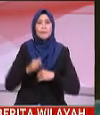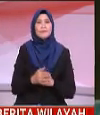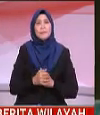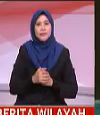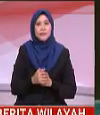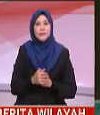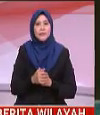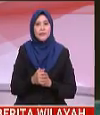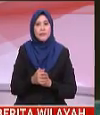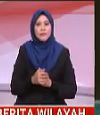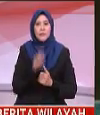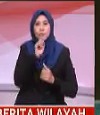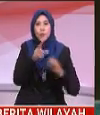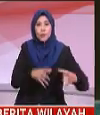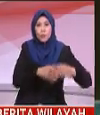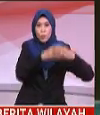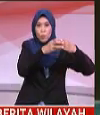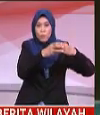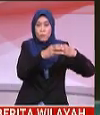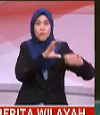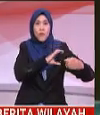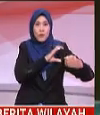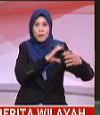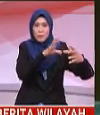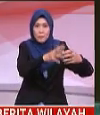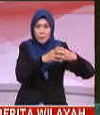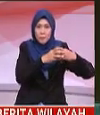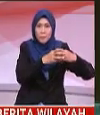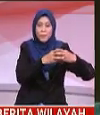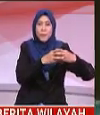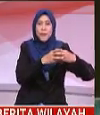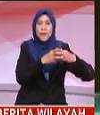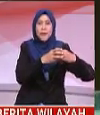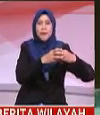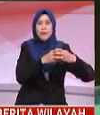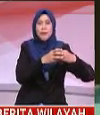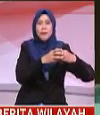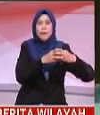Pasukan gerakan am. Jadi pasukan gerakan am